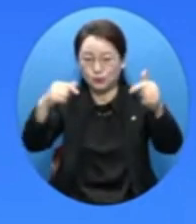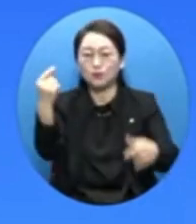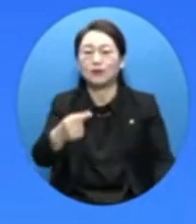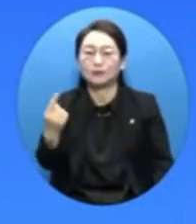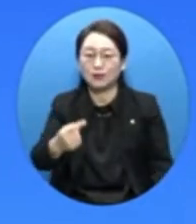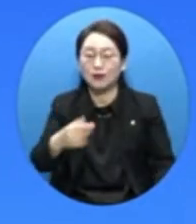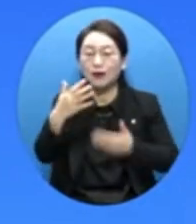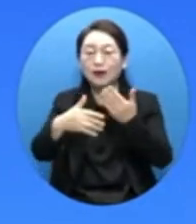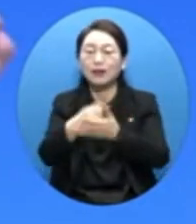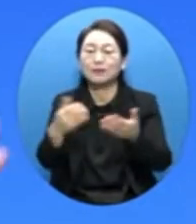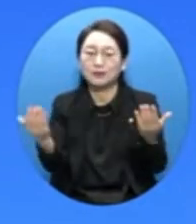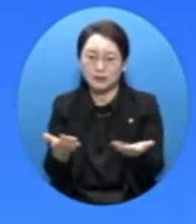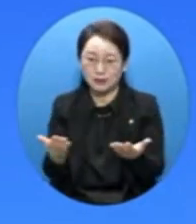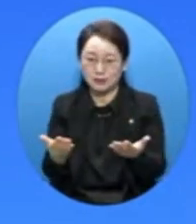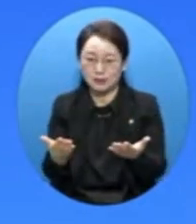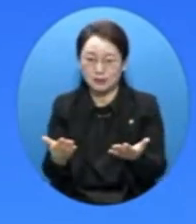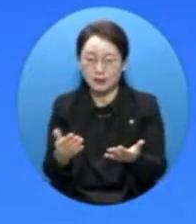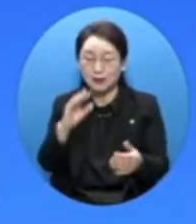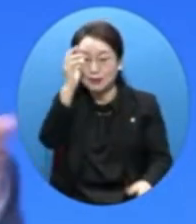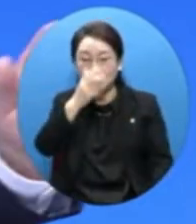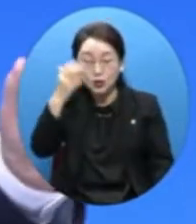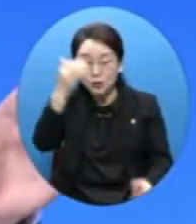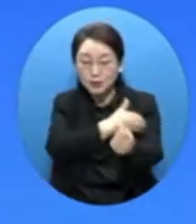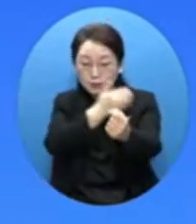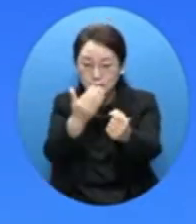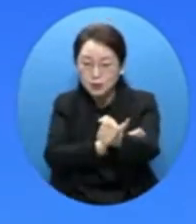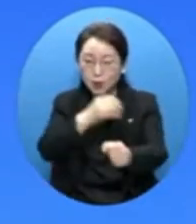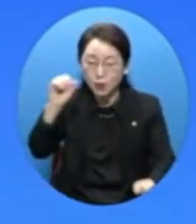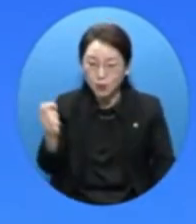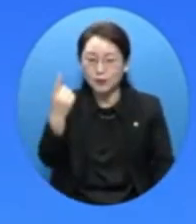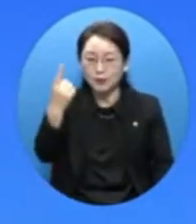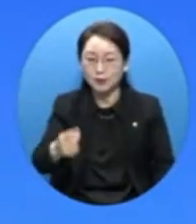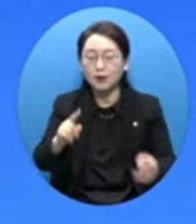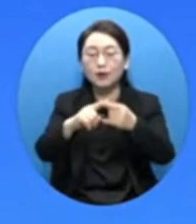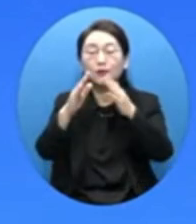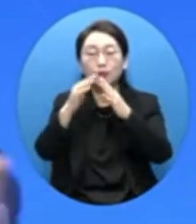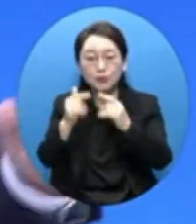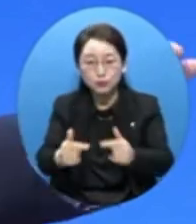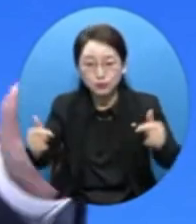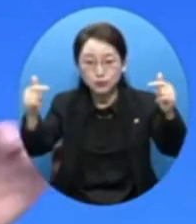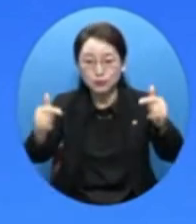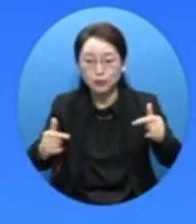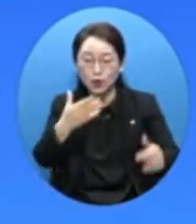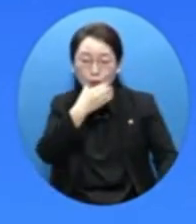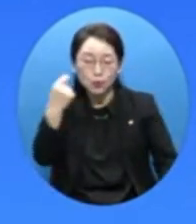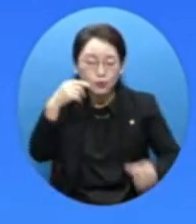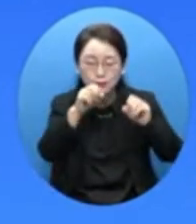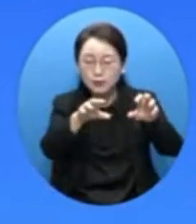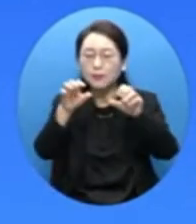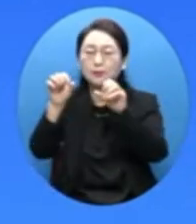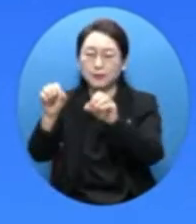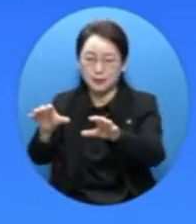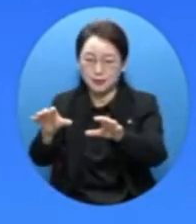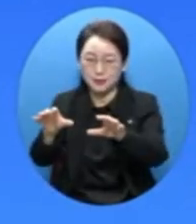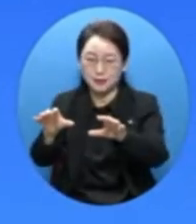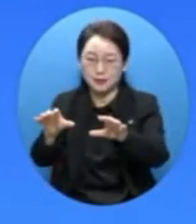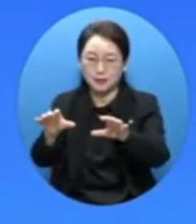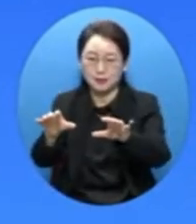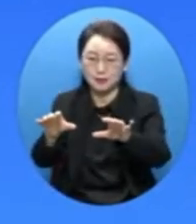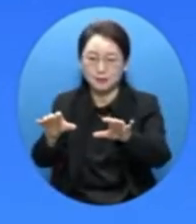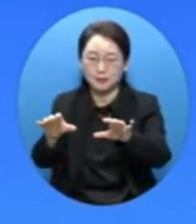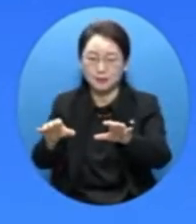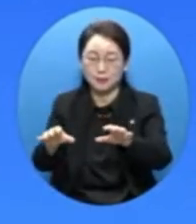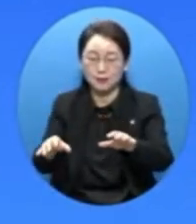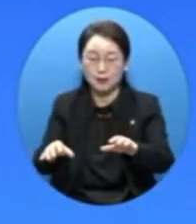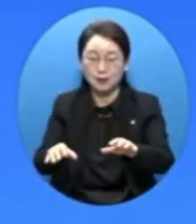일하시는 것입니다. 성령의 능력으로 말미암아 교회가 부흥되고 복음이 온 지역에 전파되게 될 때